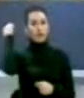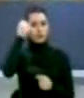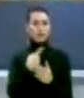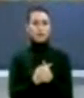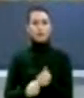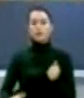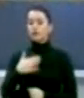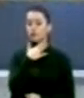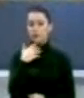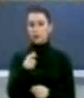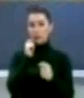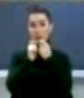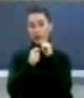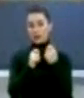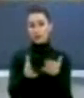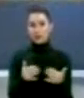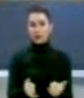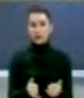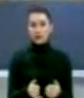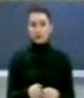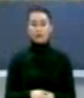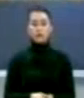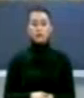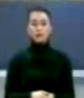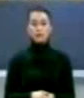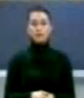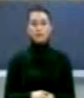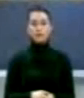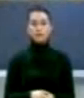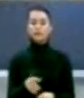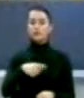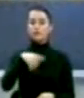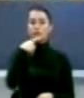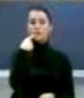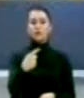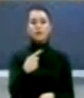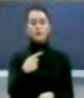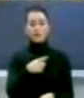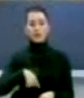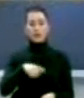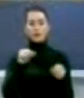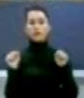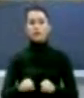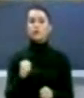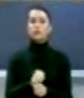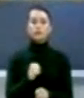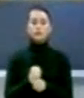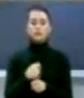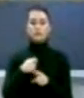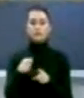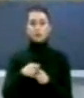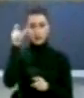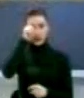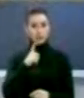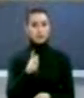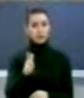humbse edhe me marrëveshjen e cila është arritë? Qysh mundemi me thonë ne jemi të përkushtuar për normalizimin e marrëdhënieve në